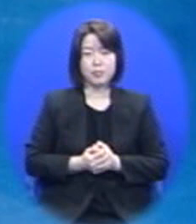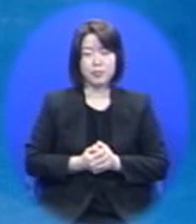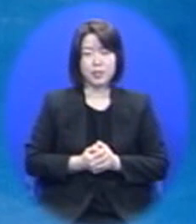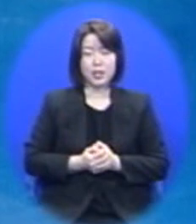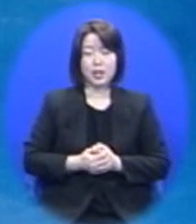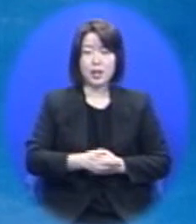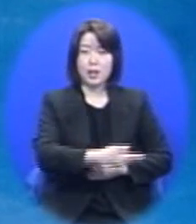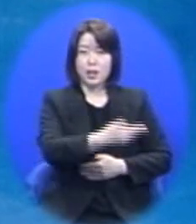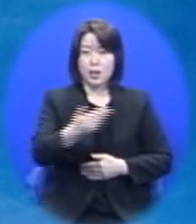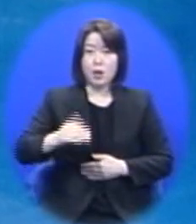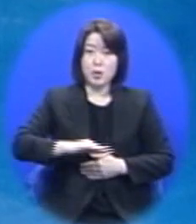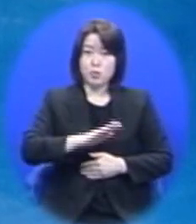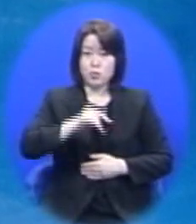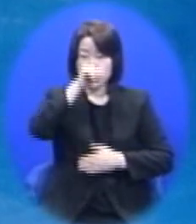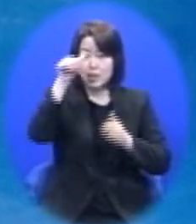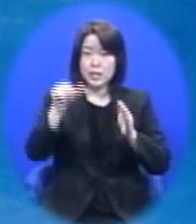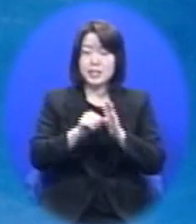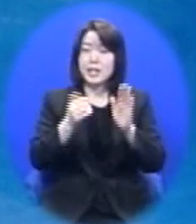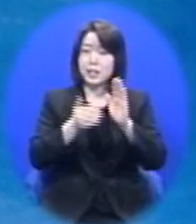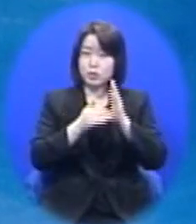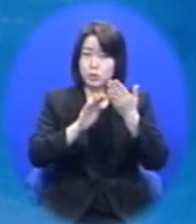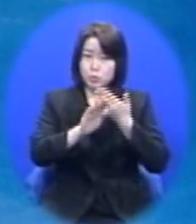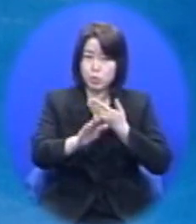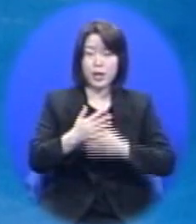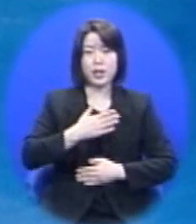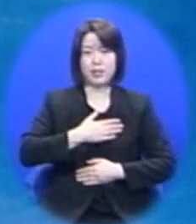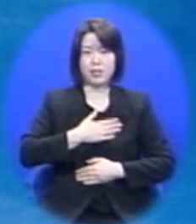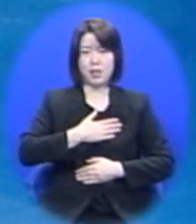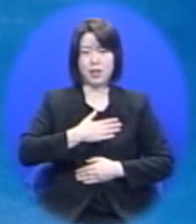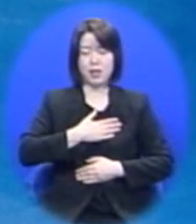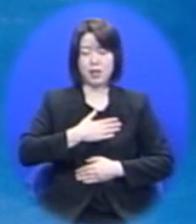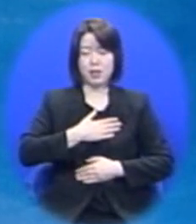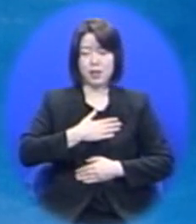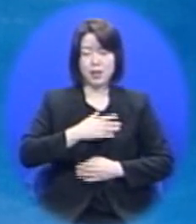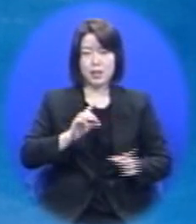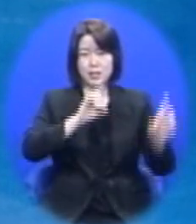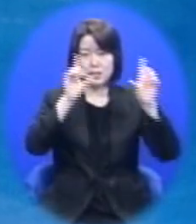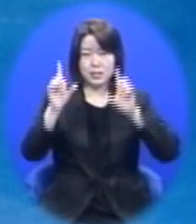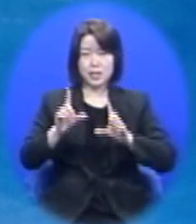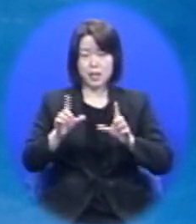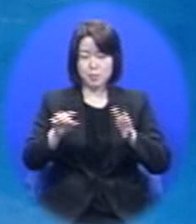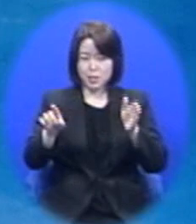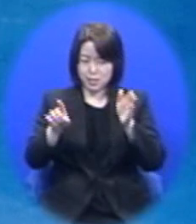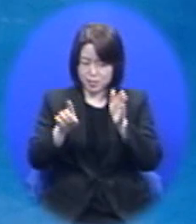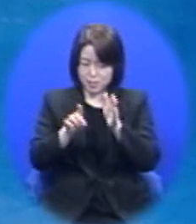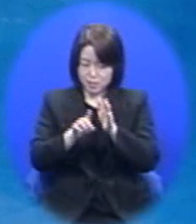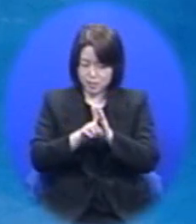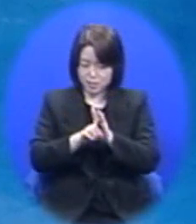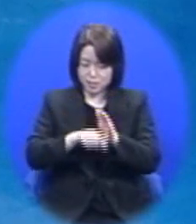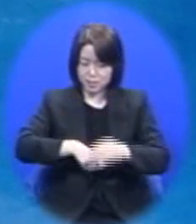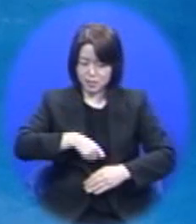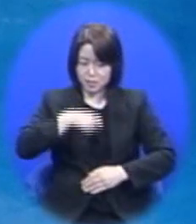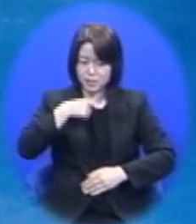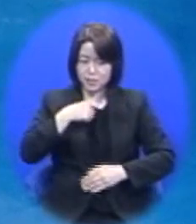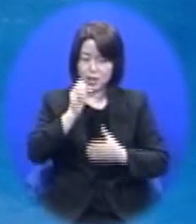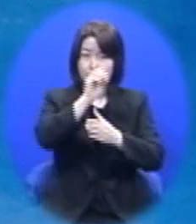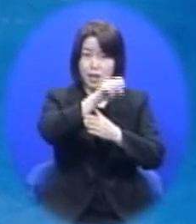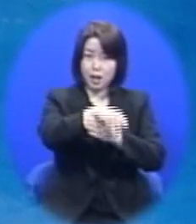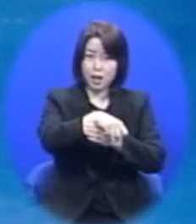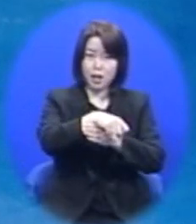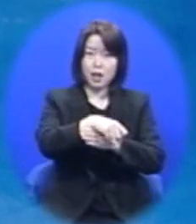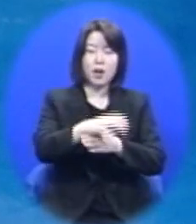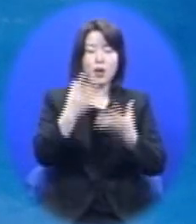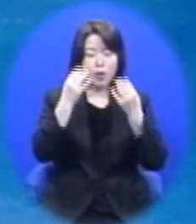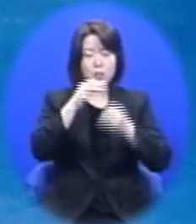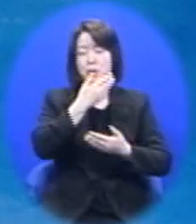우리 인생이 끝나고 난 다음에 내 삶이 아주 견실한 열매가 되는 것이 얼마나 중요해요. 헛살았구나 이런 생각이